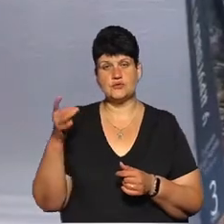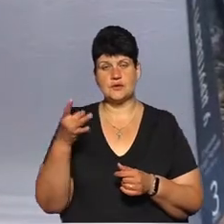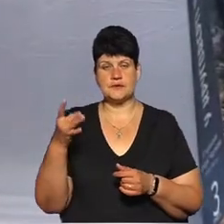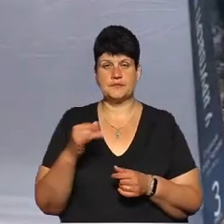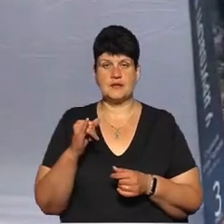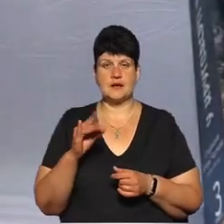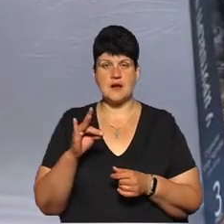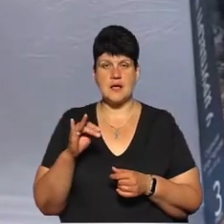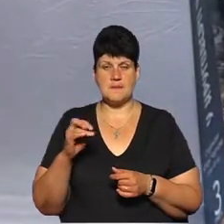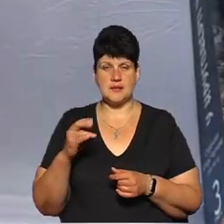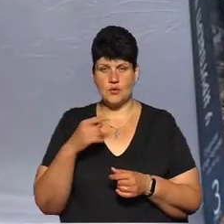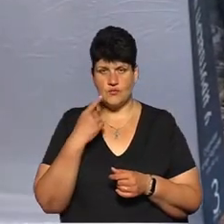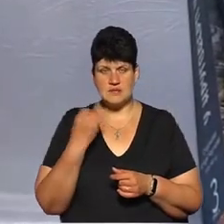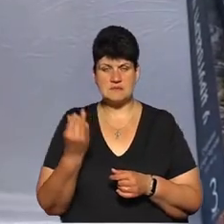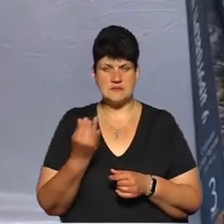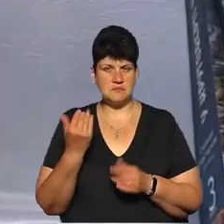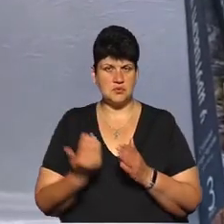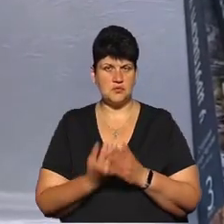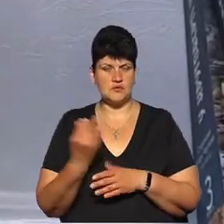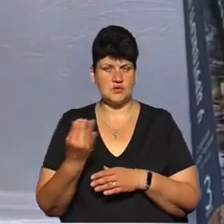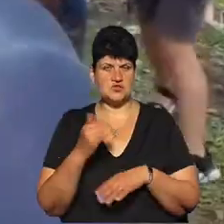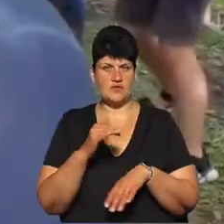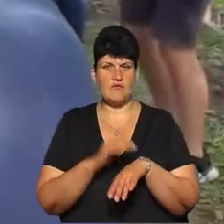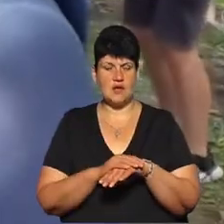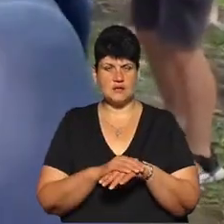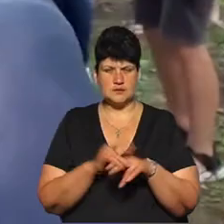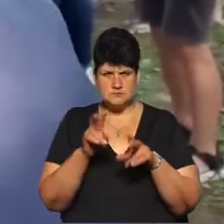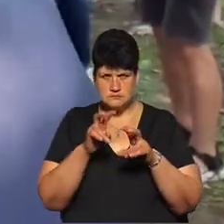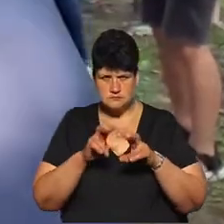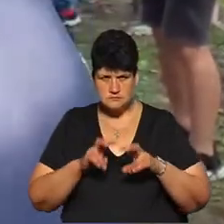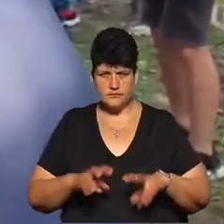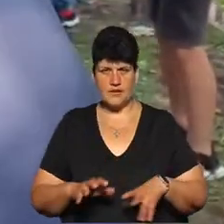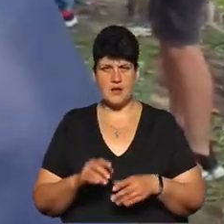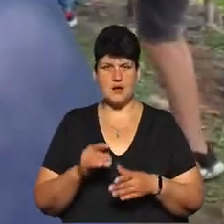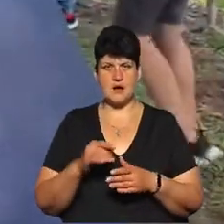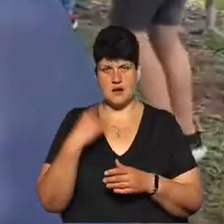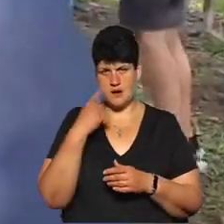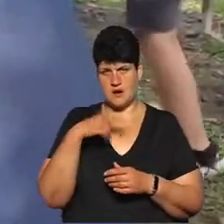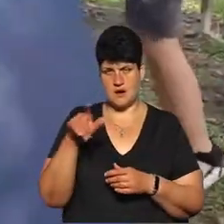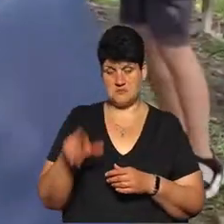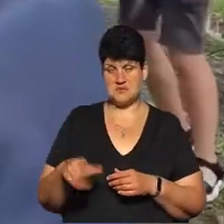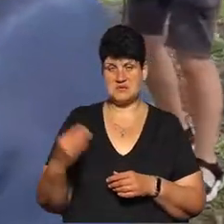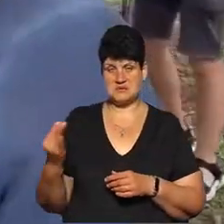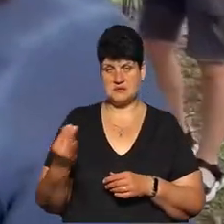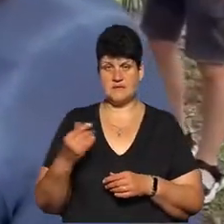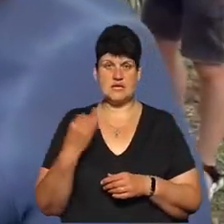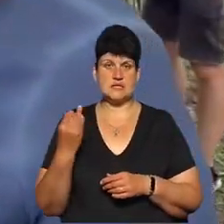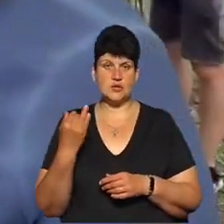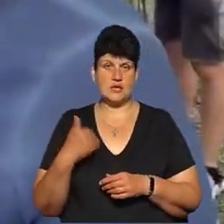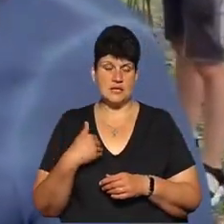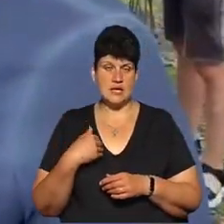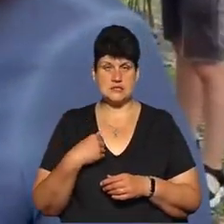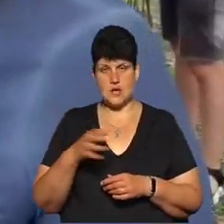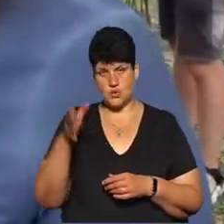видання цікаве через нові історичні факти, які дослідив автор. Мені цікава історія, тим більше я за освітою історик. І